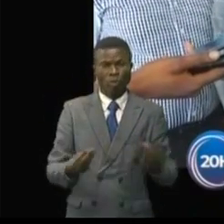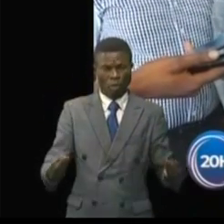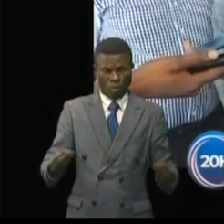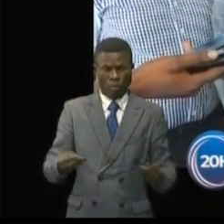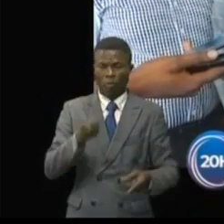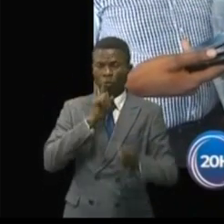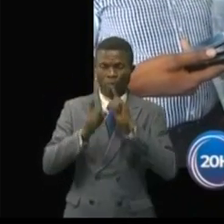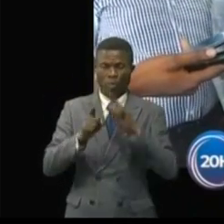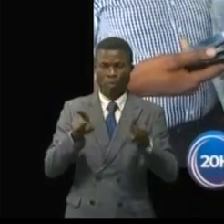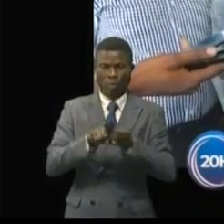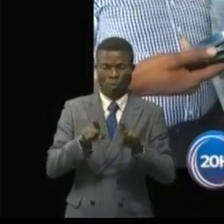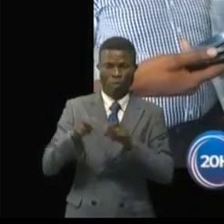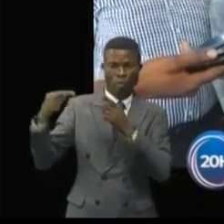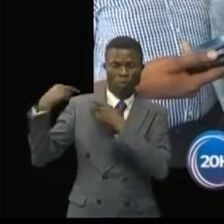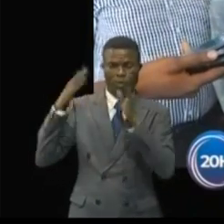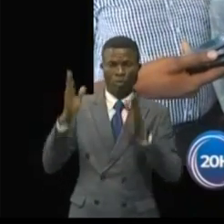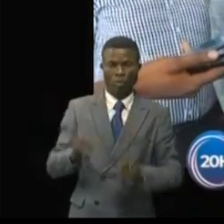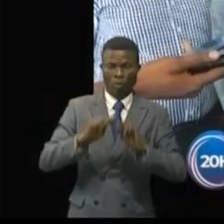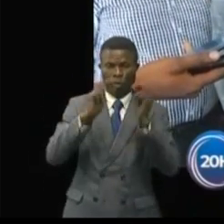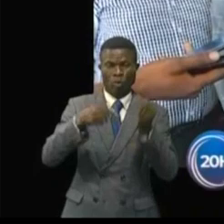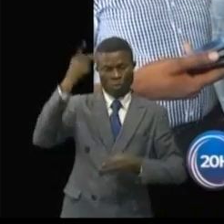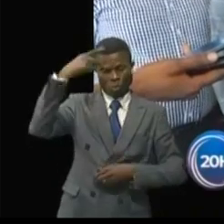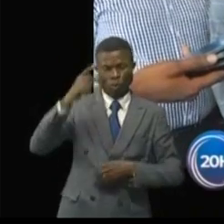parler en tant que responsable d'un grand parti,